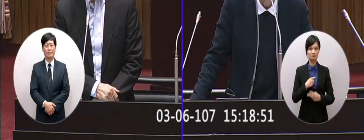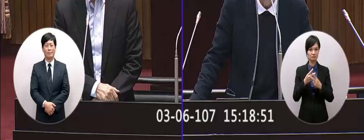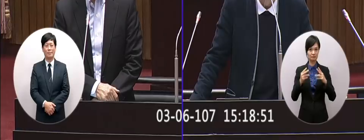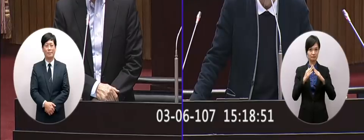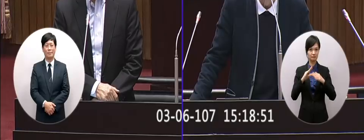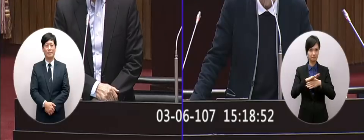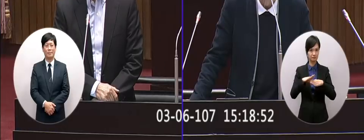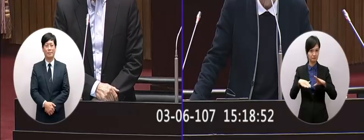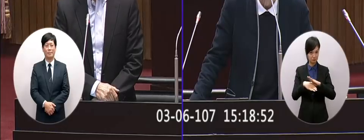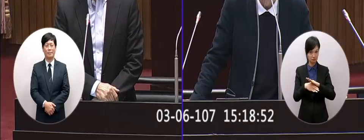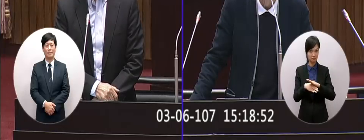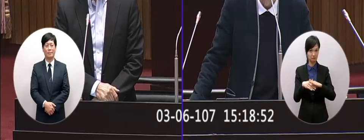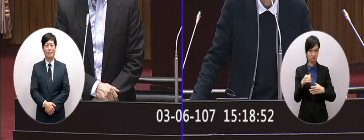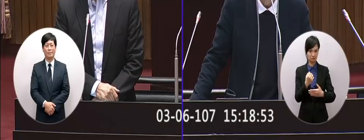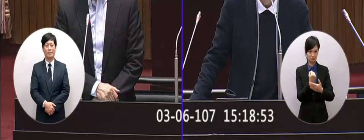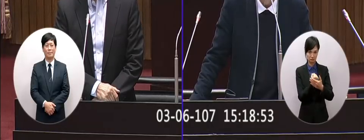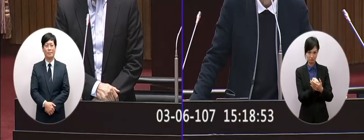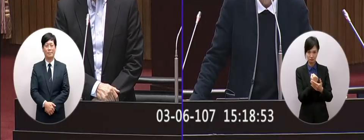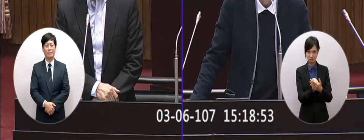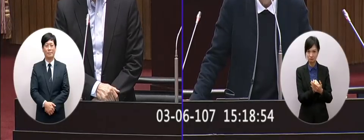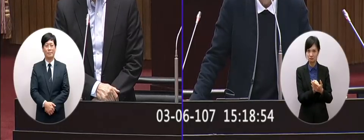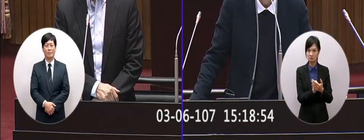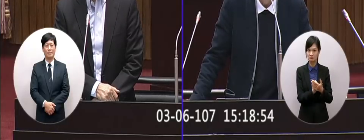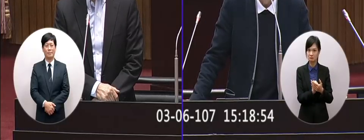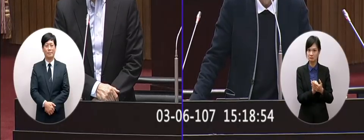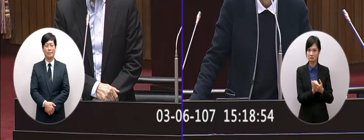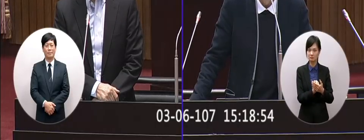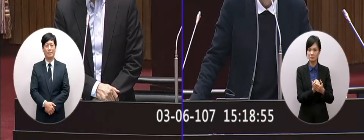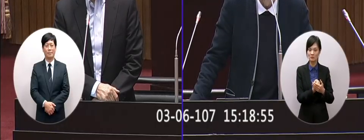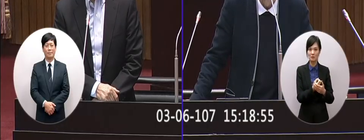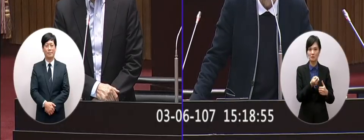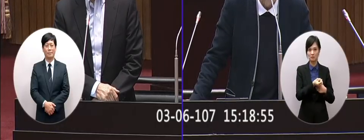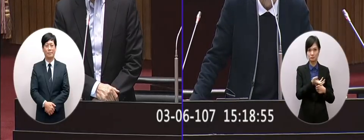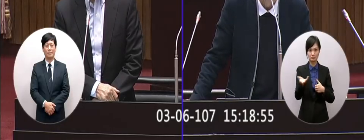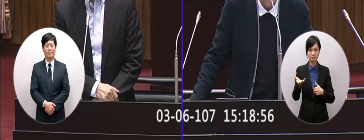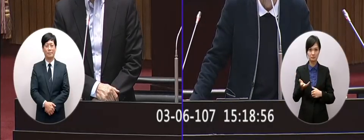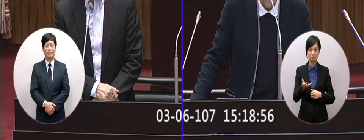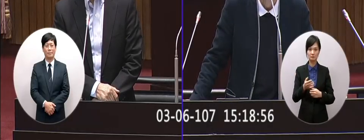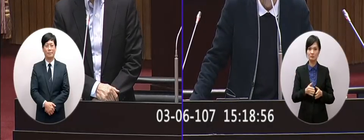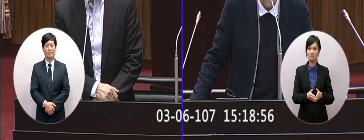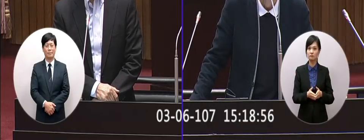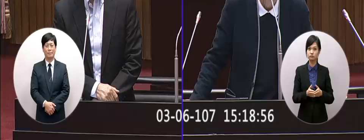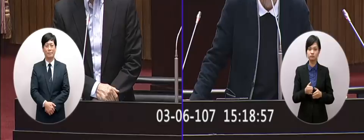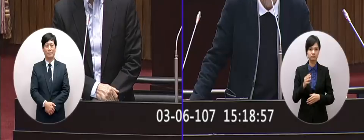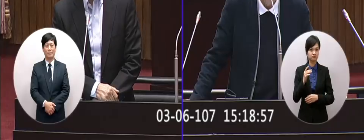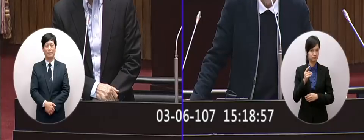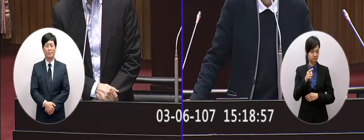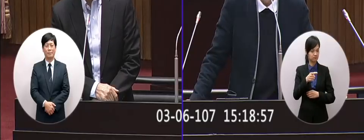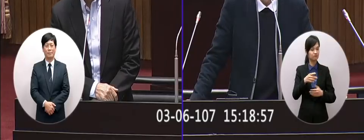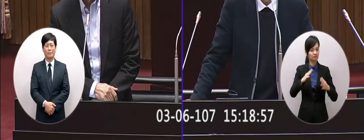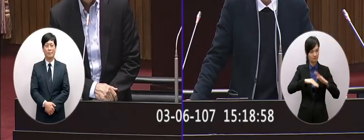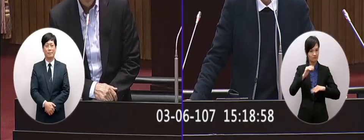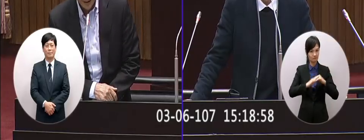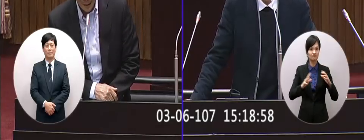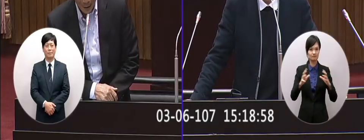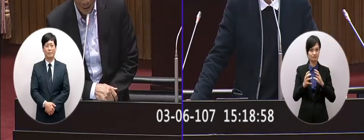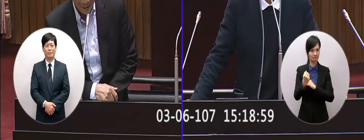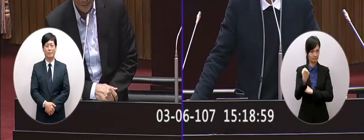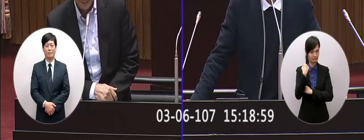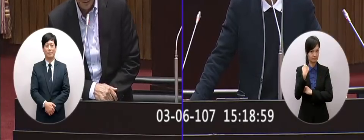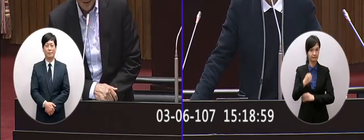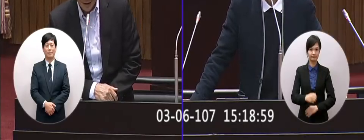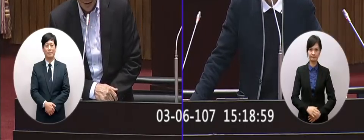文化可以行出世界去哦，啊，本人在掌上，伊在鼓励同加油啦。